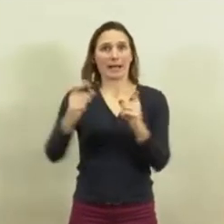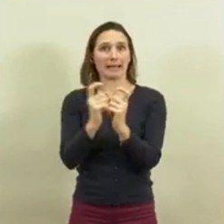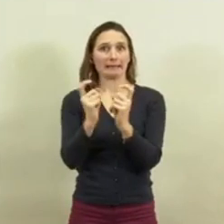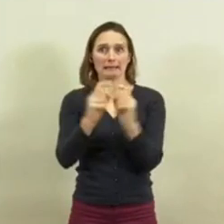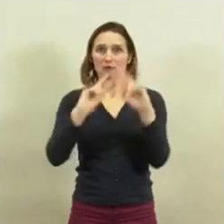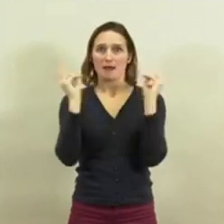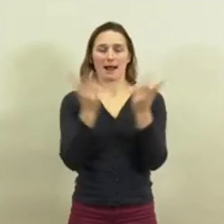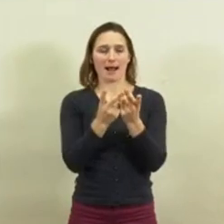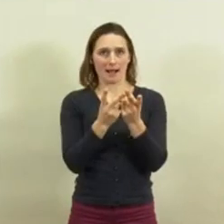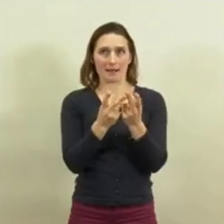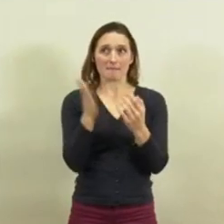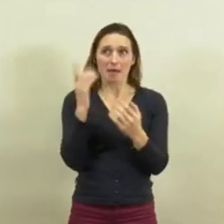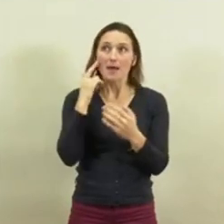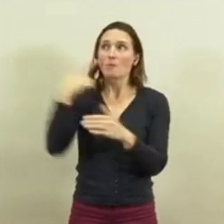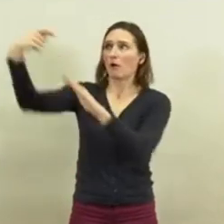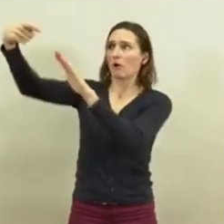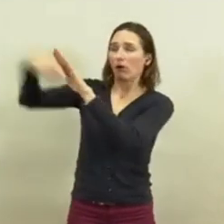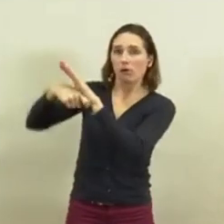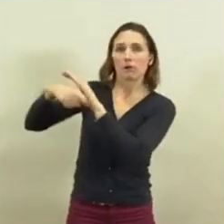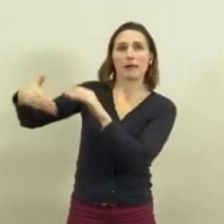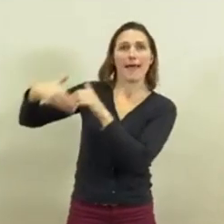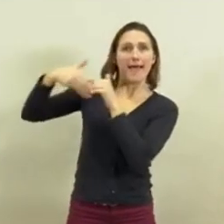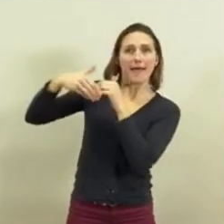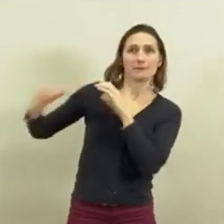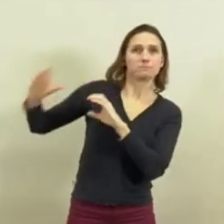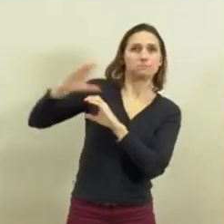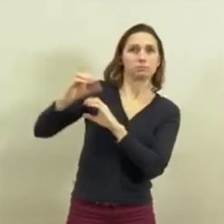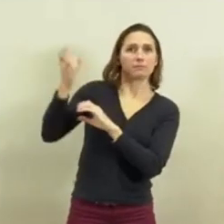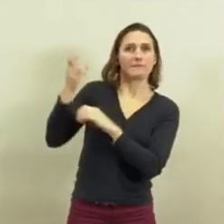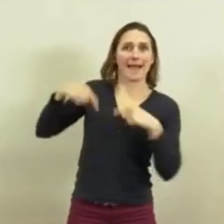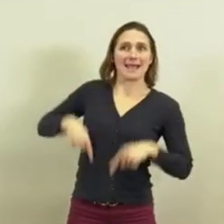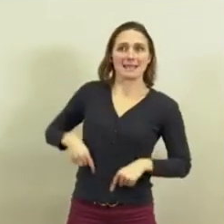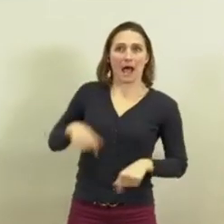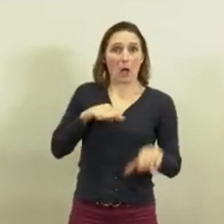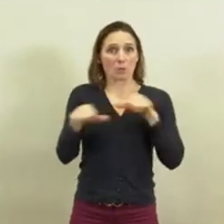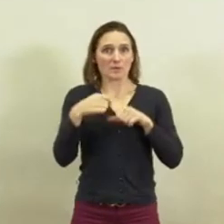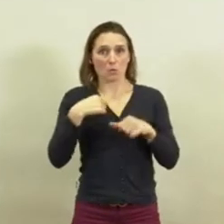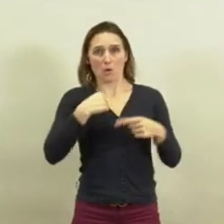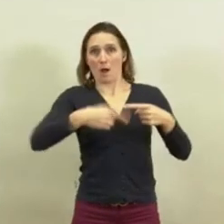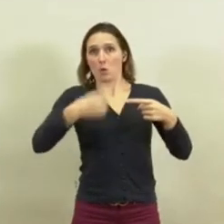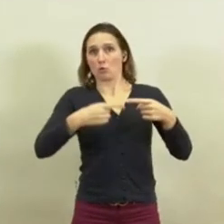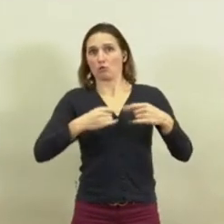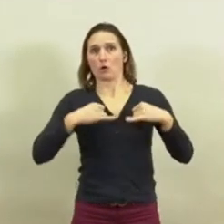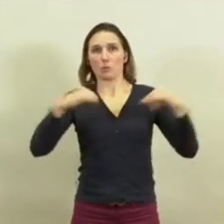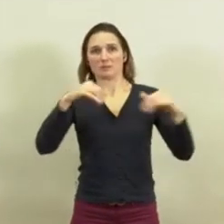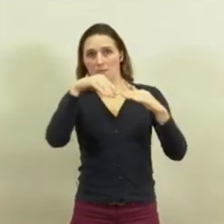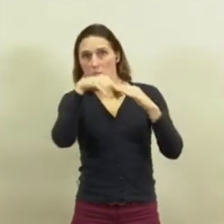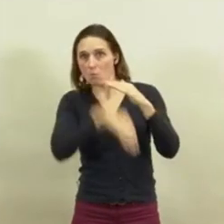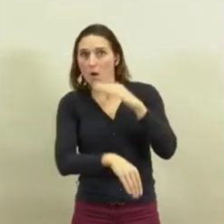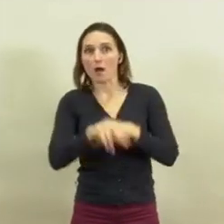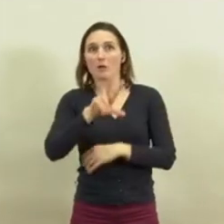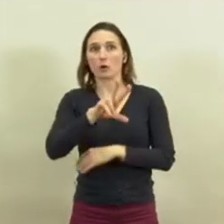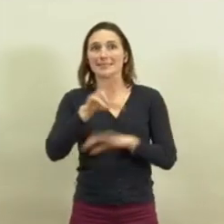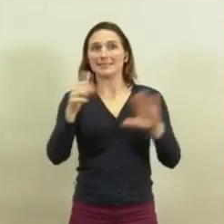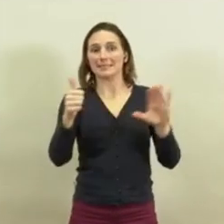Or, l'éligibilité au bouclier tarifaire mis en place par l'État suppose un compteur d'une puissance inférieure ou égale